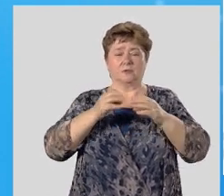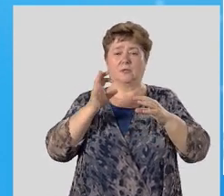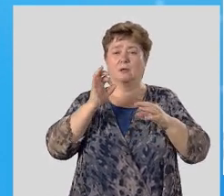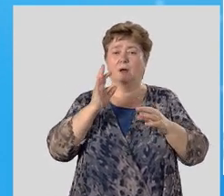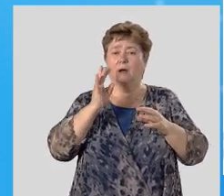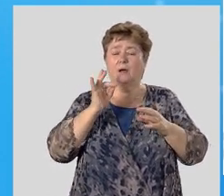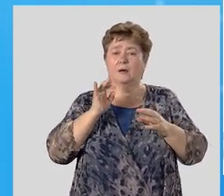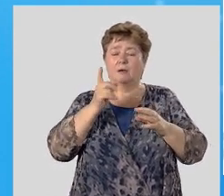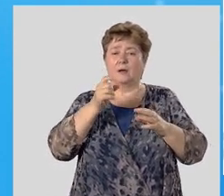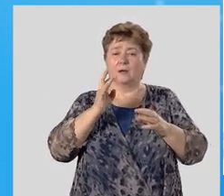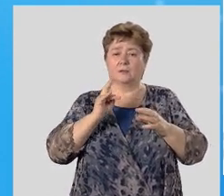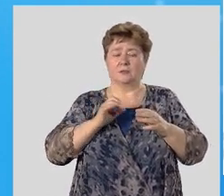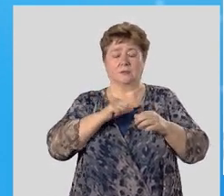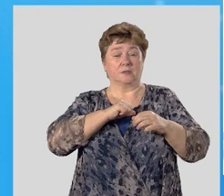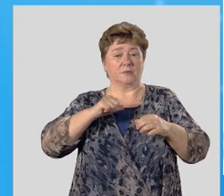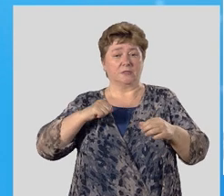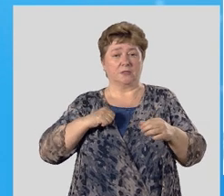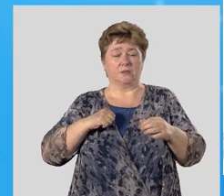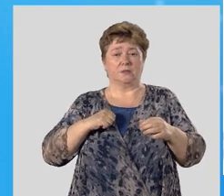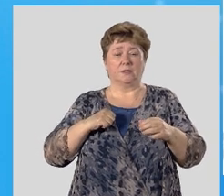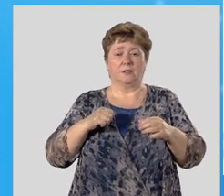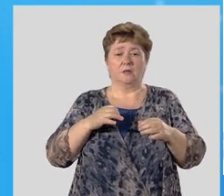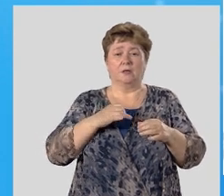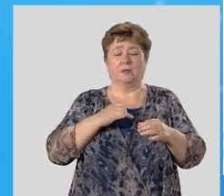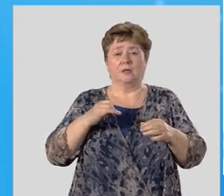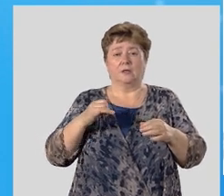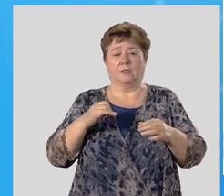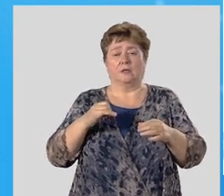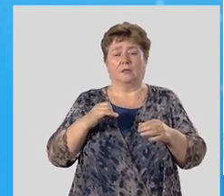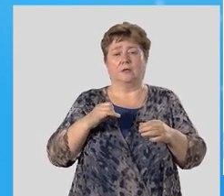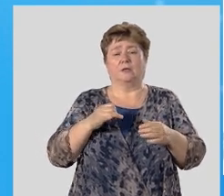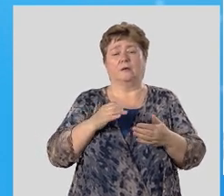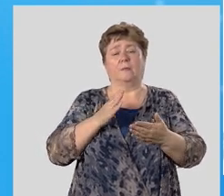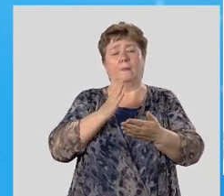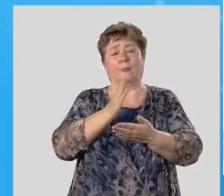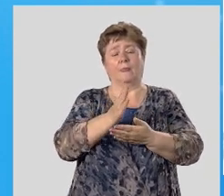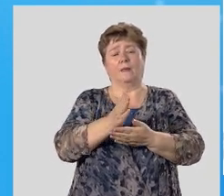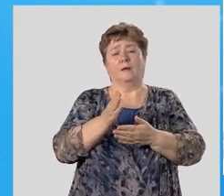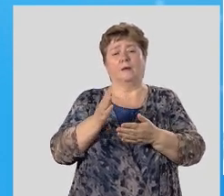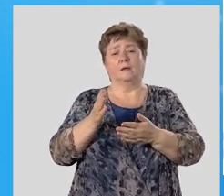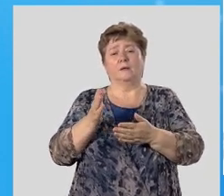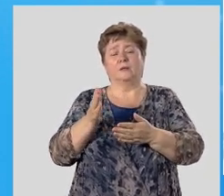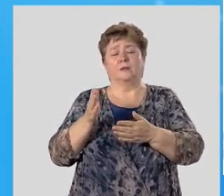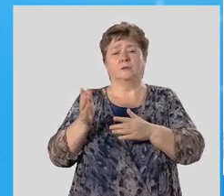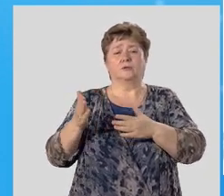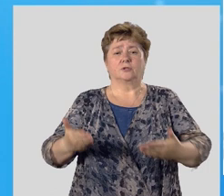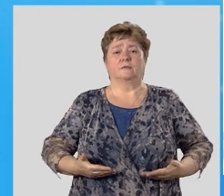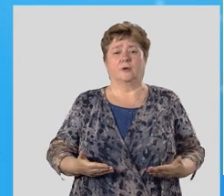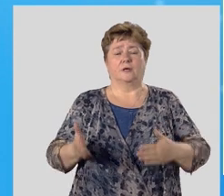организм, то есть самостоятельная и автономная живая